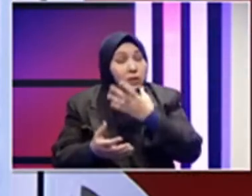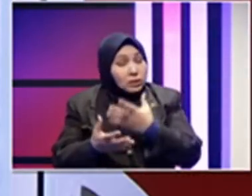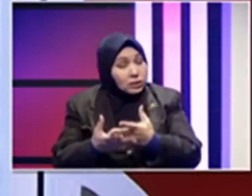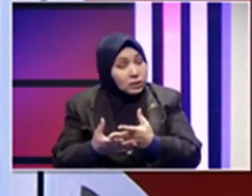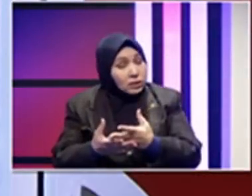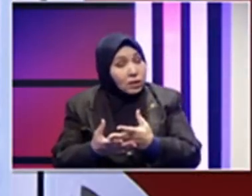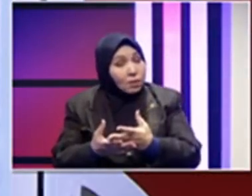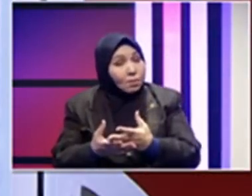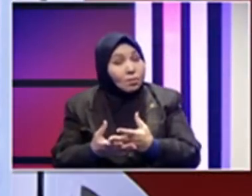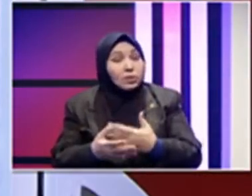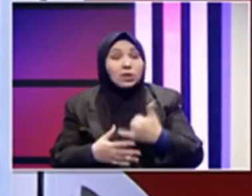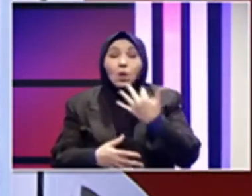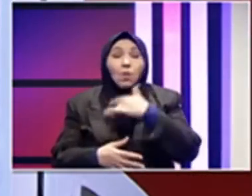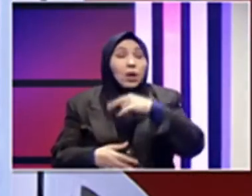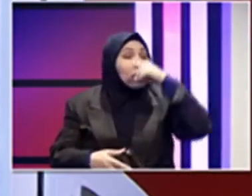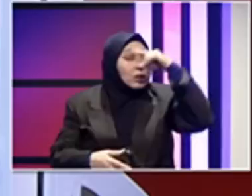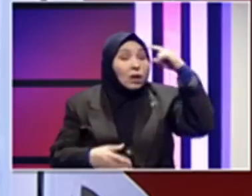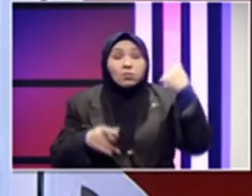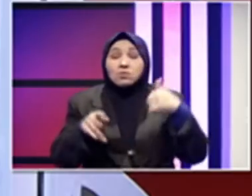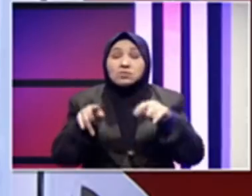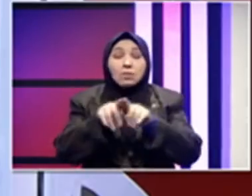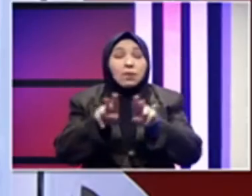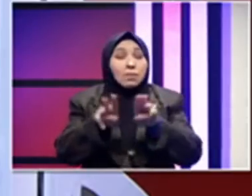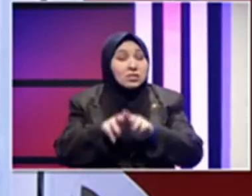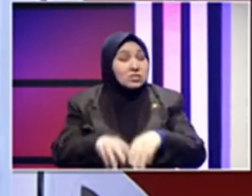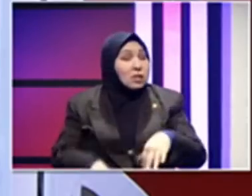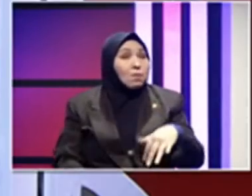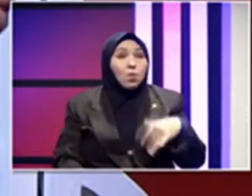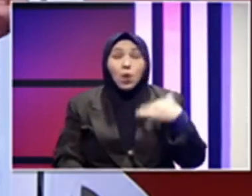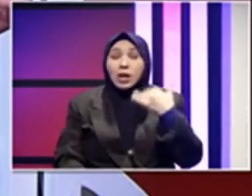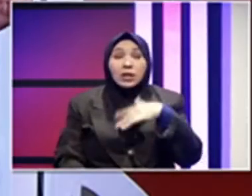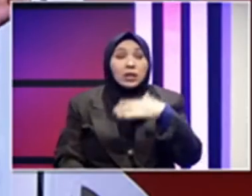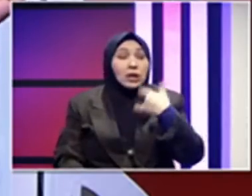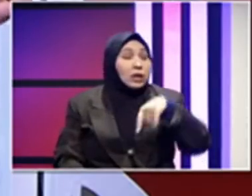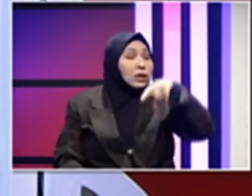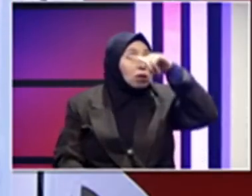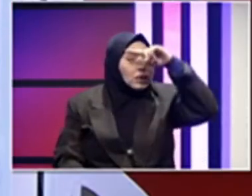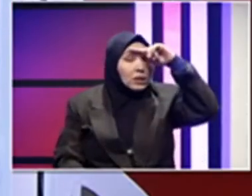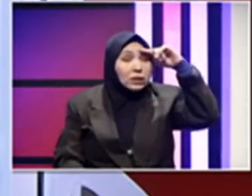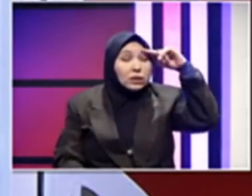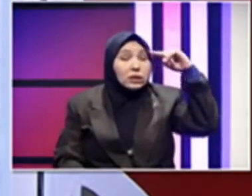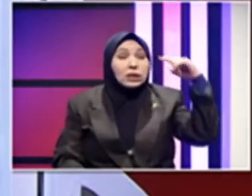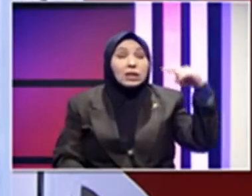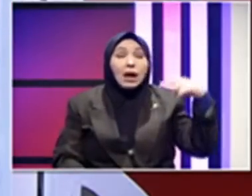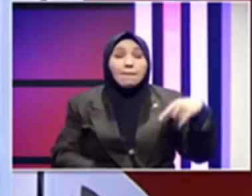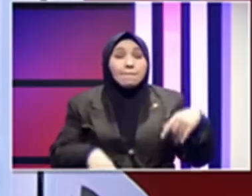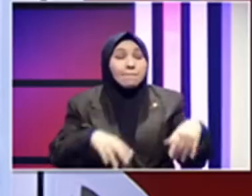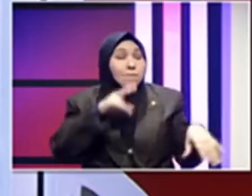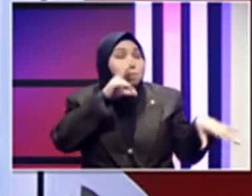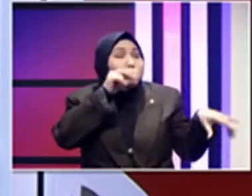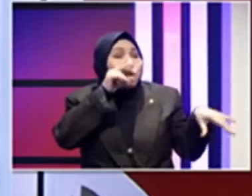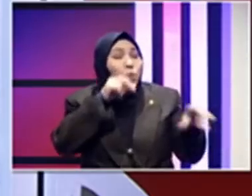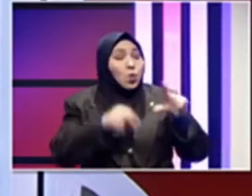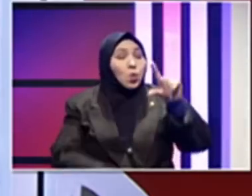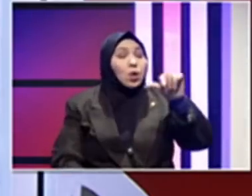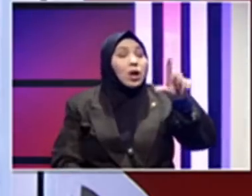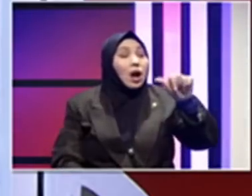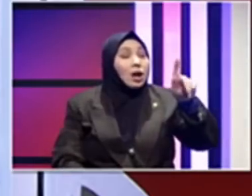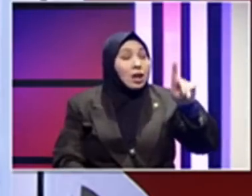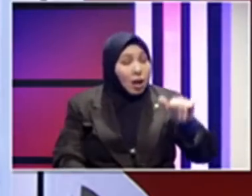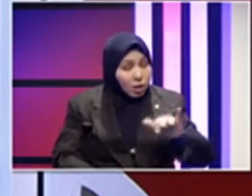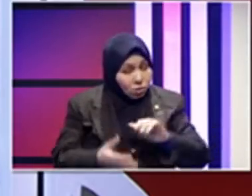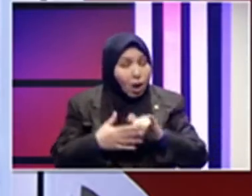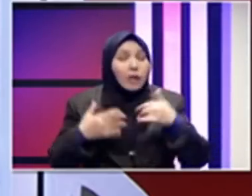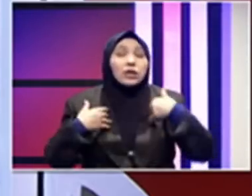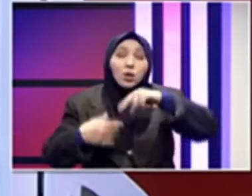busuda, ya, warna hitam tu macam warna warabi itu hitam gagak, betul, memang hitam betul. Betul, memang ada juga gunung